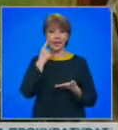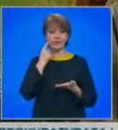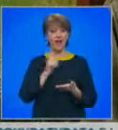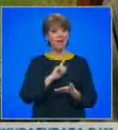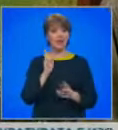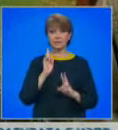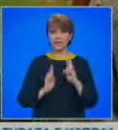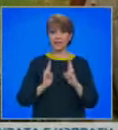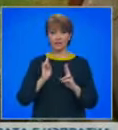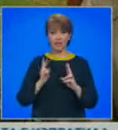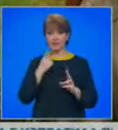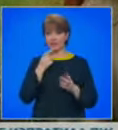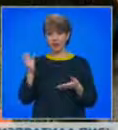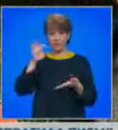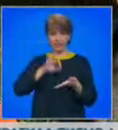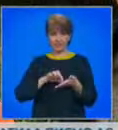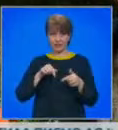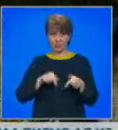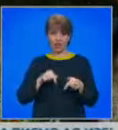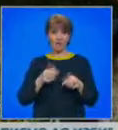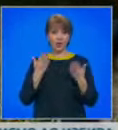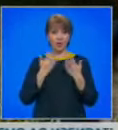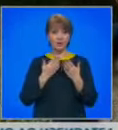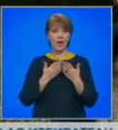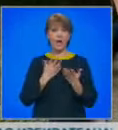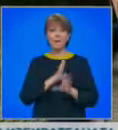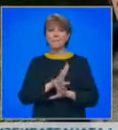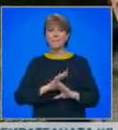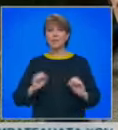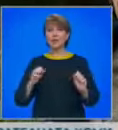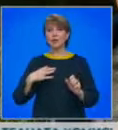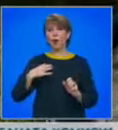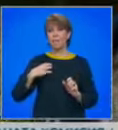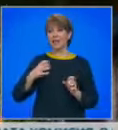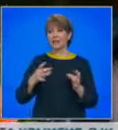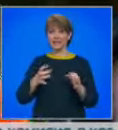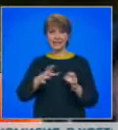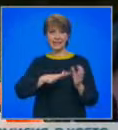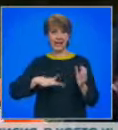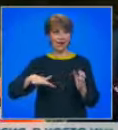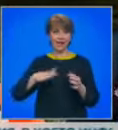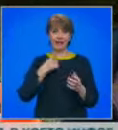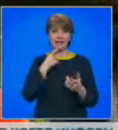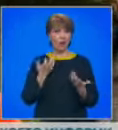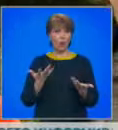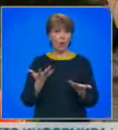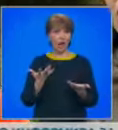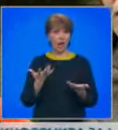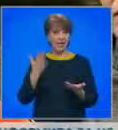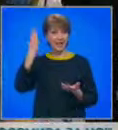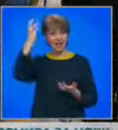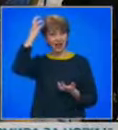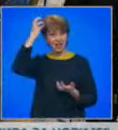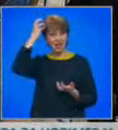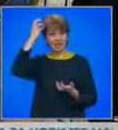на децата, за да присъстват в училище. Безопасна среда за кого? Нима в държавните институции, нима в банките. Няма